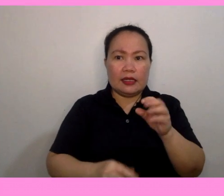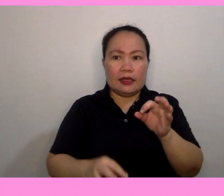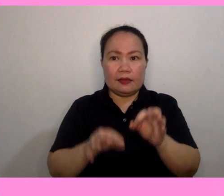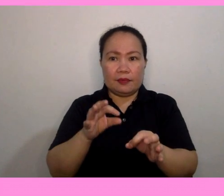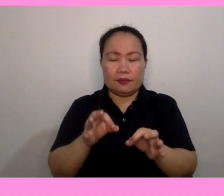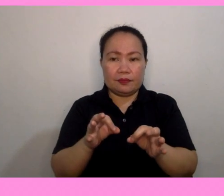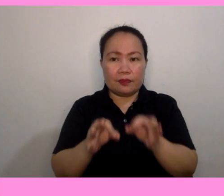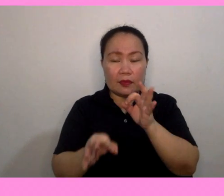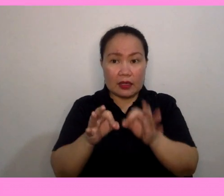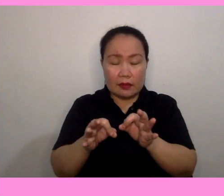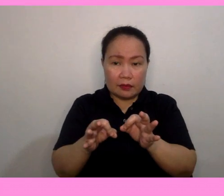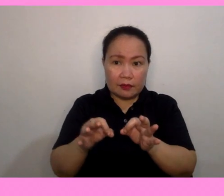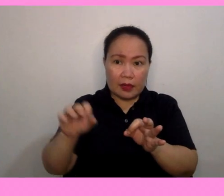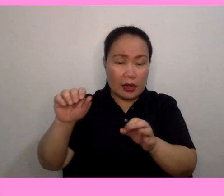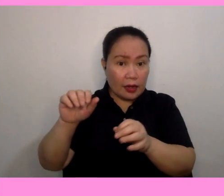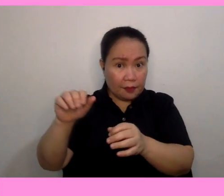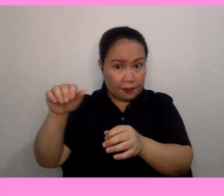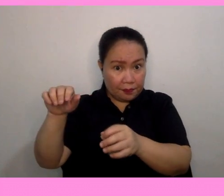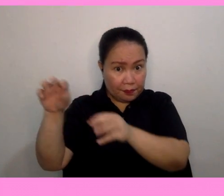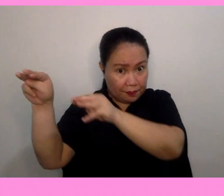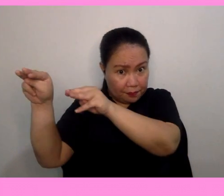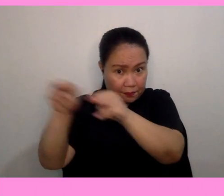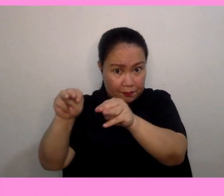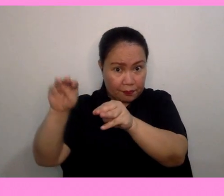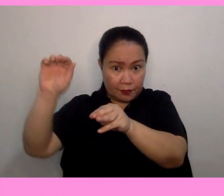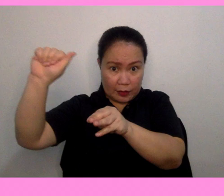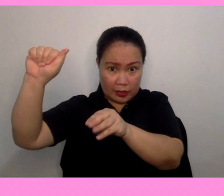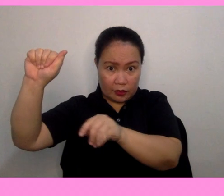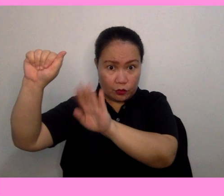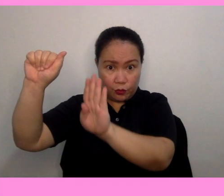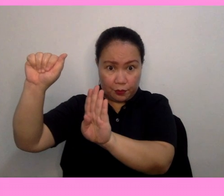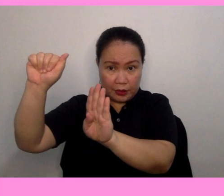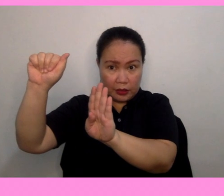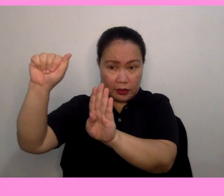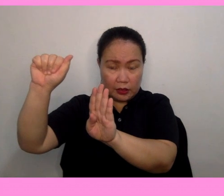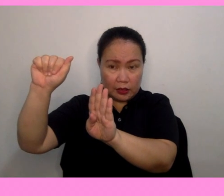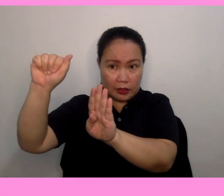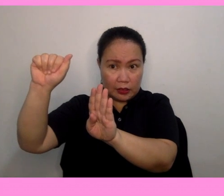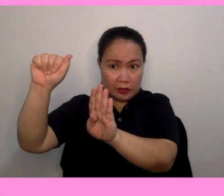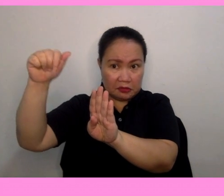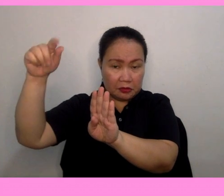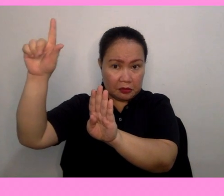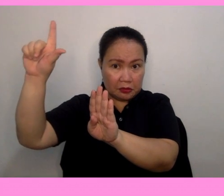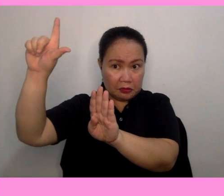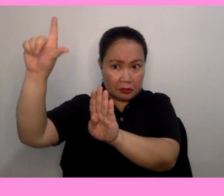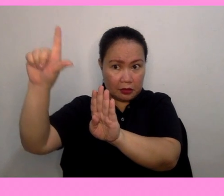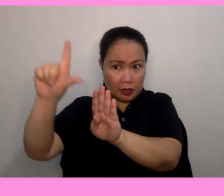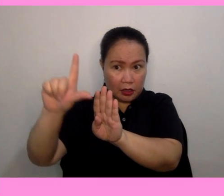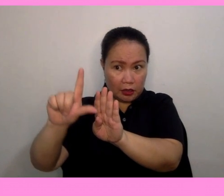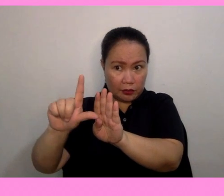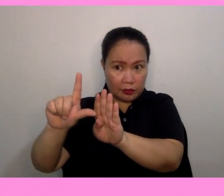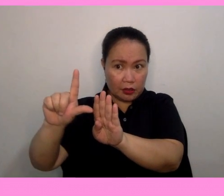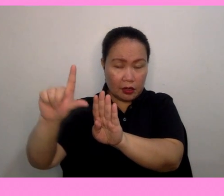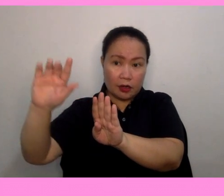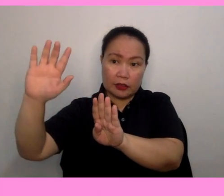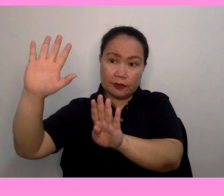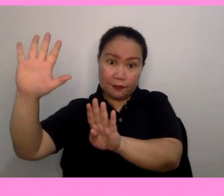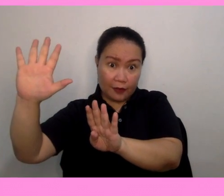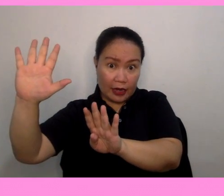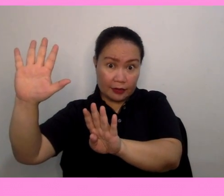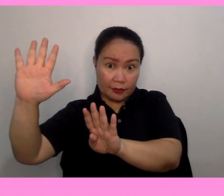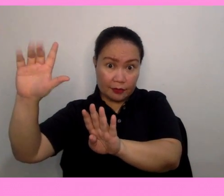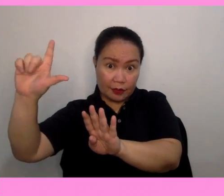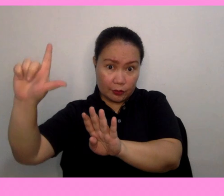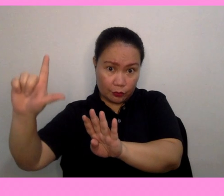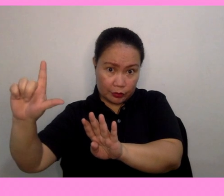ang paggalaw sa kurba mula punto A papuntang punto B, makikita nakita na sa pagbaba ng presyo mula 5 piso, pababa